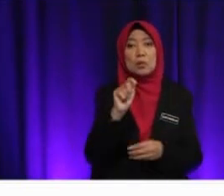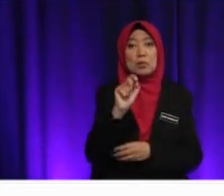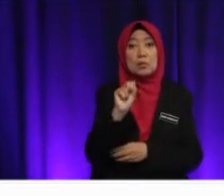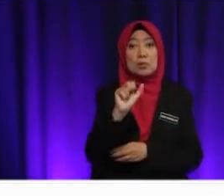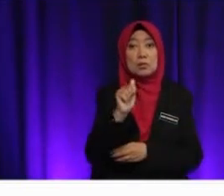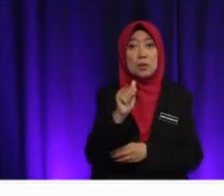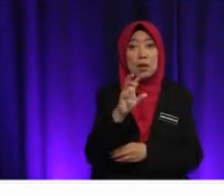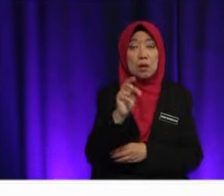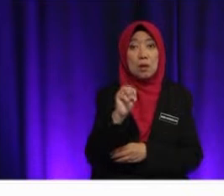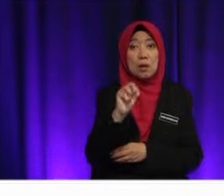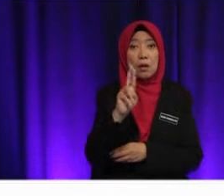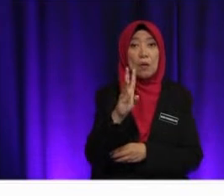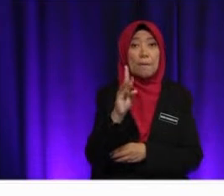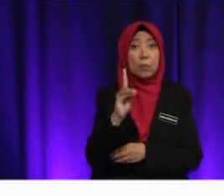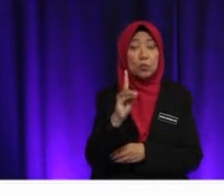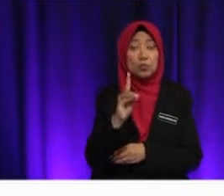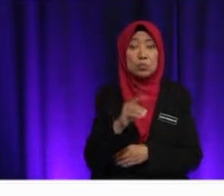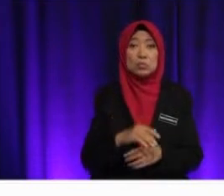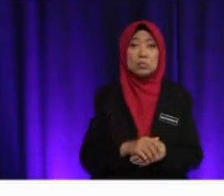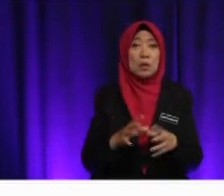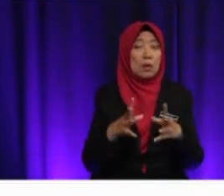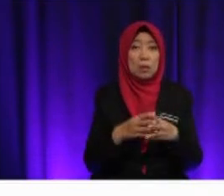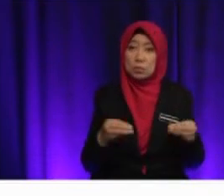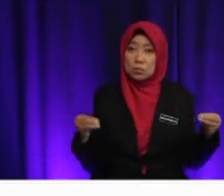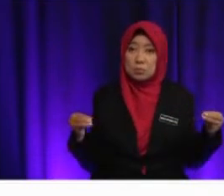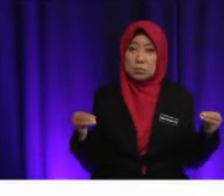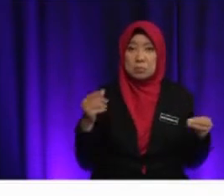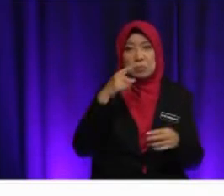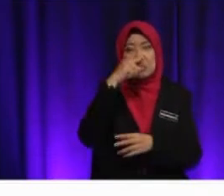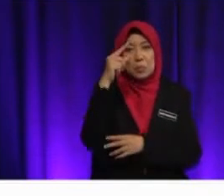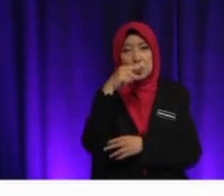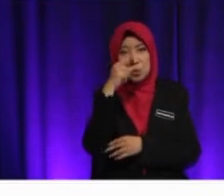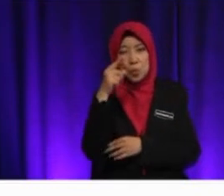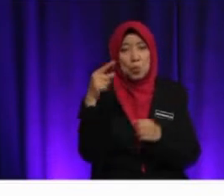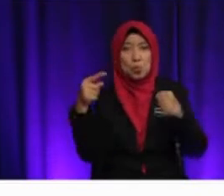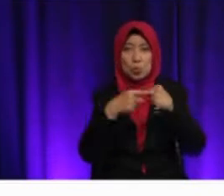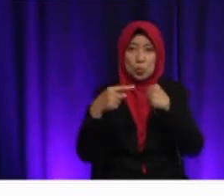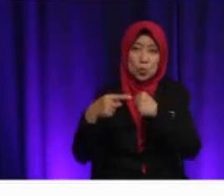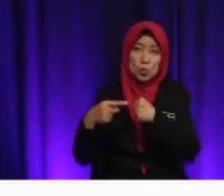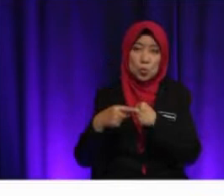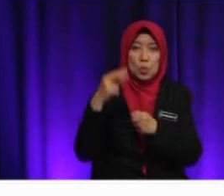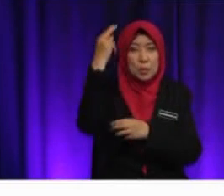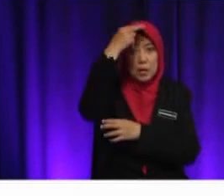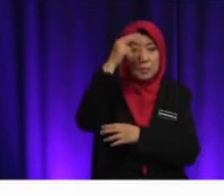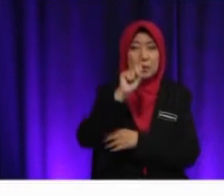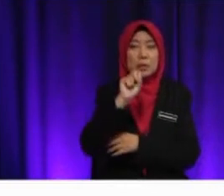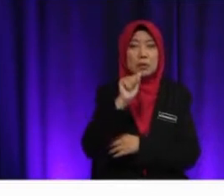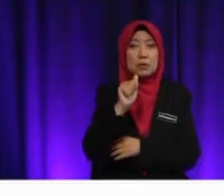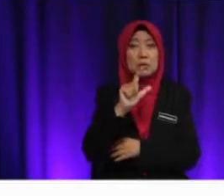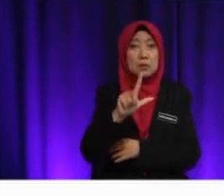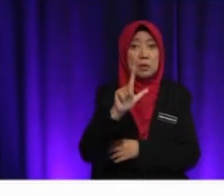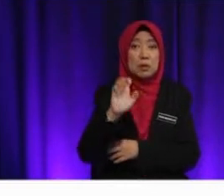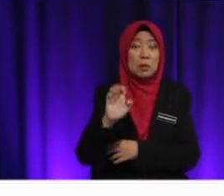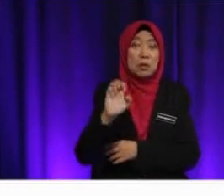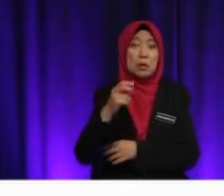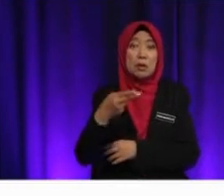Samud runtuh. Umat Nabi Saleh, ya, mereka angkuh dan menuduh Nabi Saleh berdusta. Akhirnya dibinasakan Allah, Allah Subhanahu